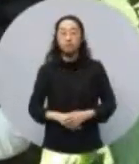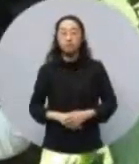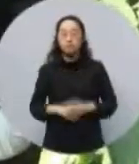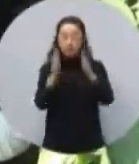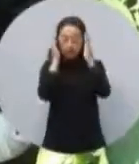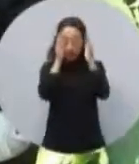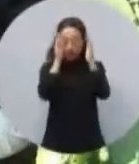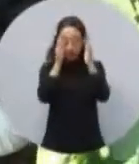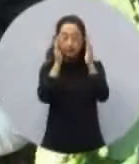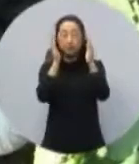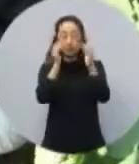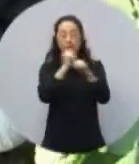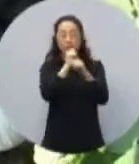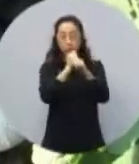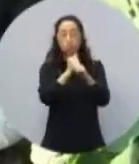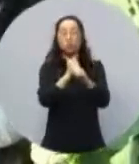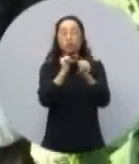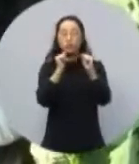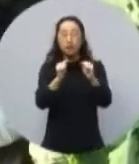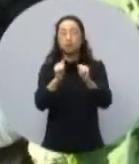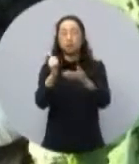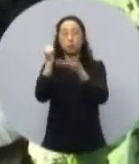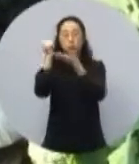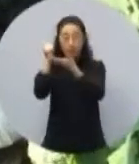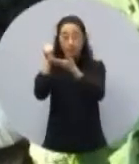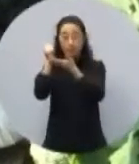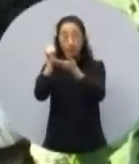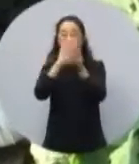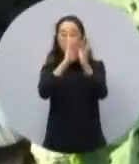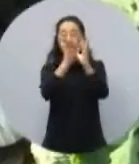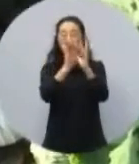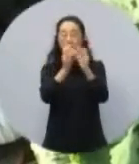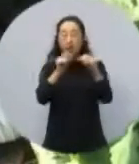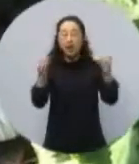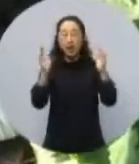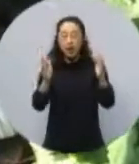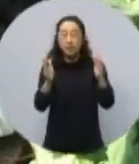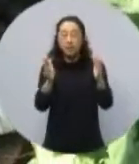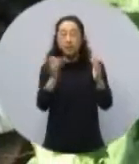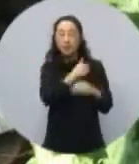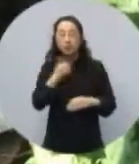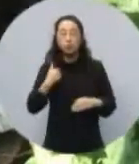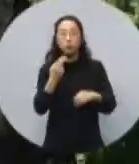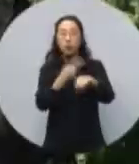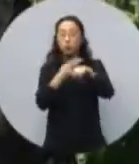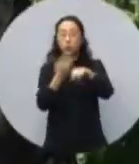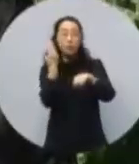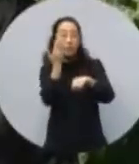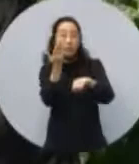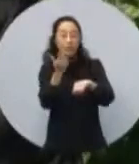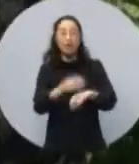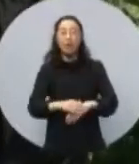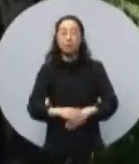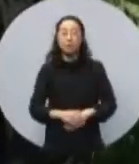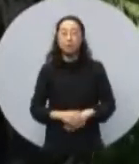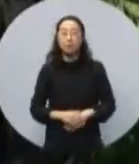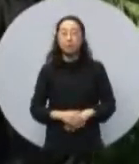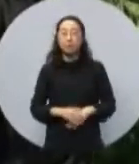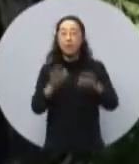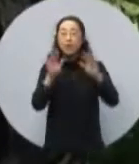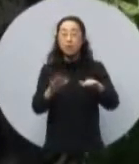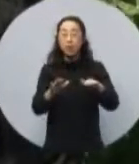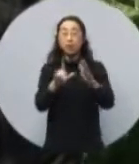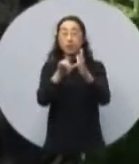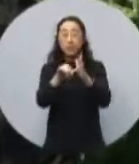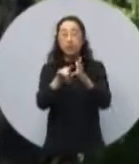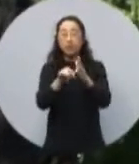熱心に作業するこちやさんに、スイートピーを長く楽しむコツを聞いてみました。 そうですね、今の時期